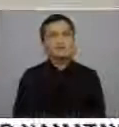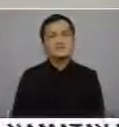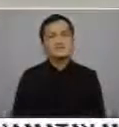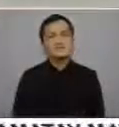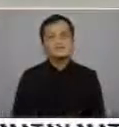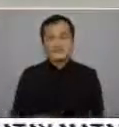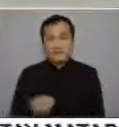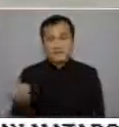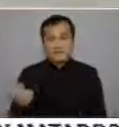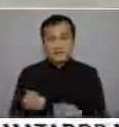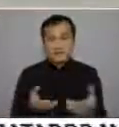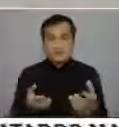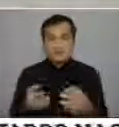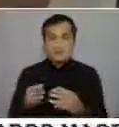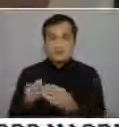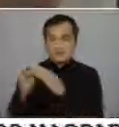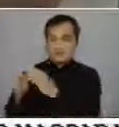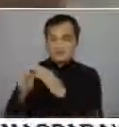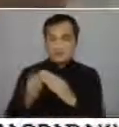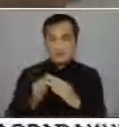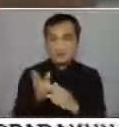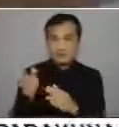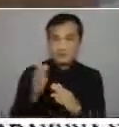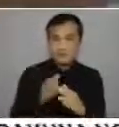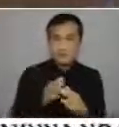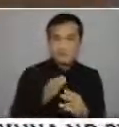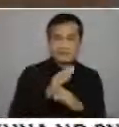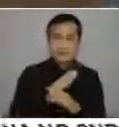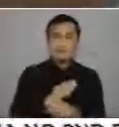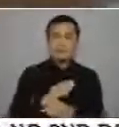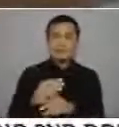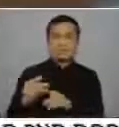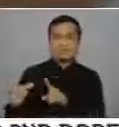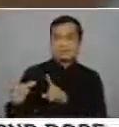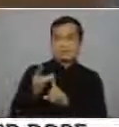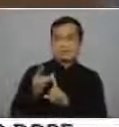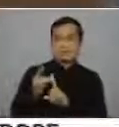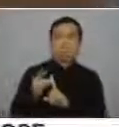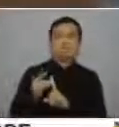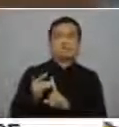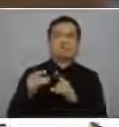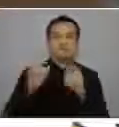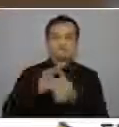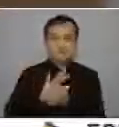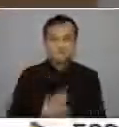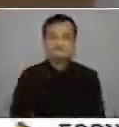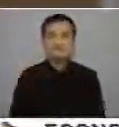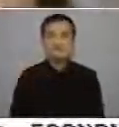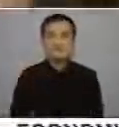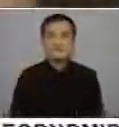pension fund ang kanilang mga miyembro na idaan sa kanilang mobile app ang mga transaksyon nito sa ahensya.